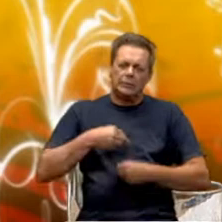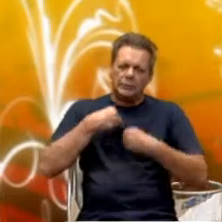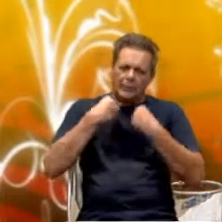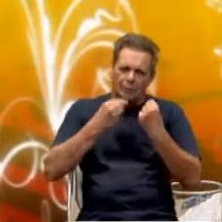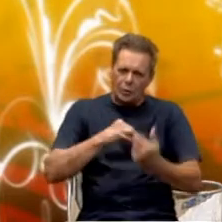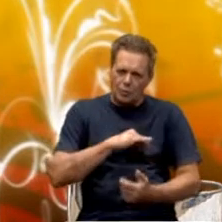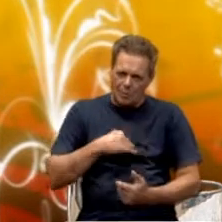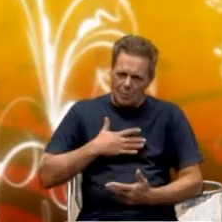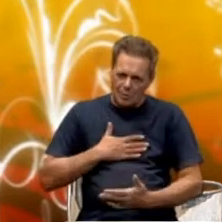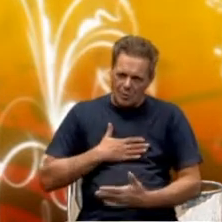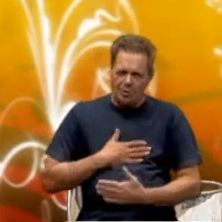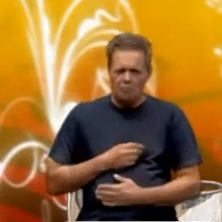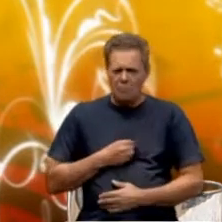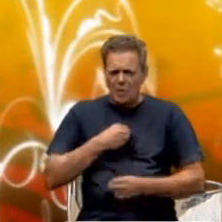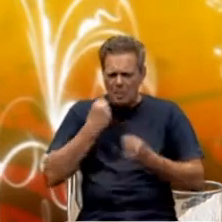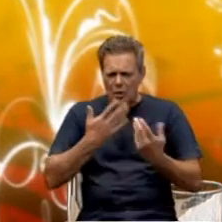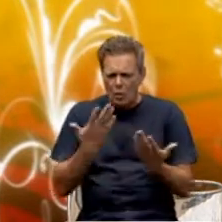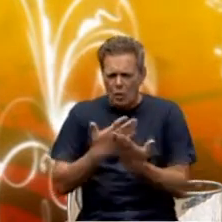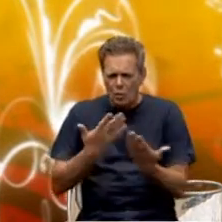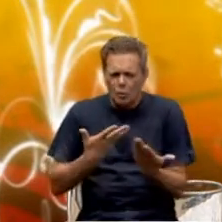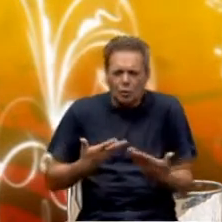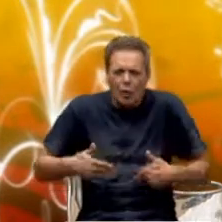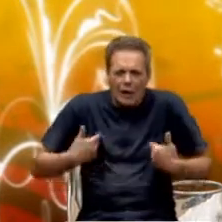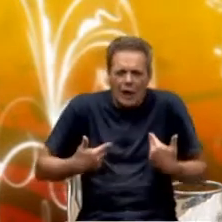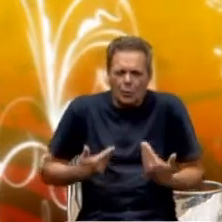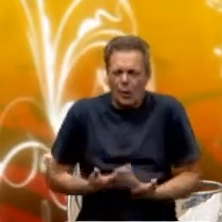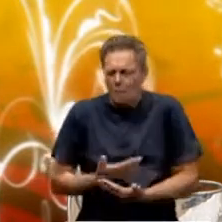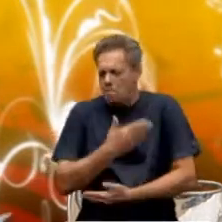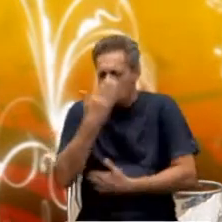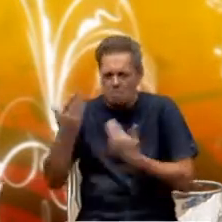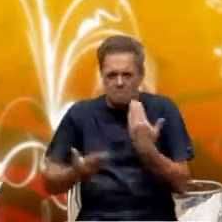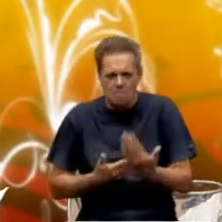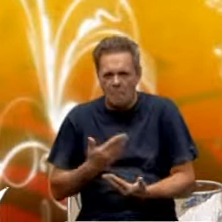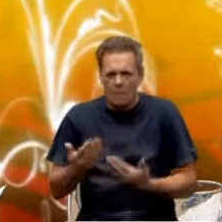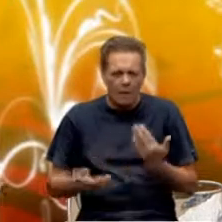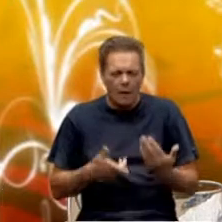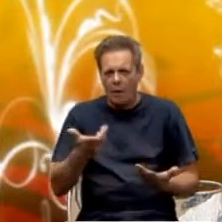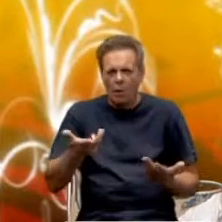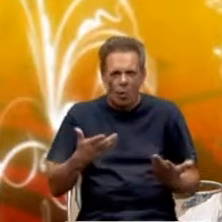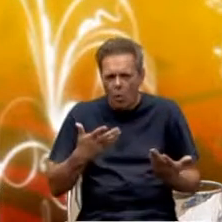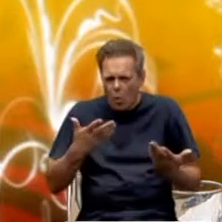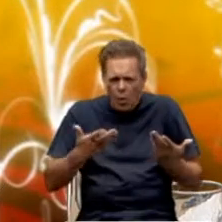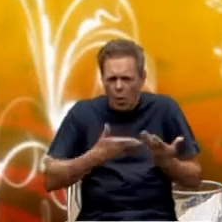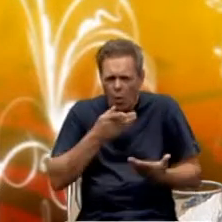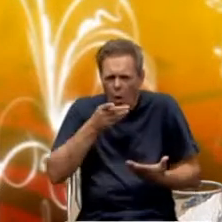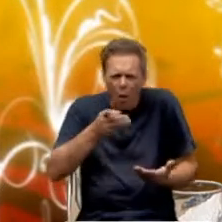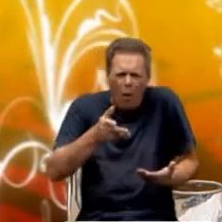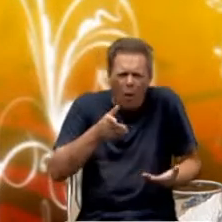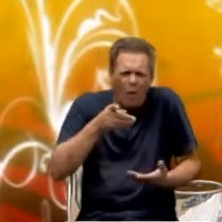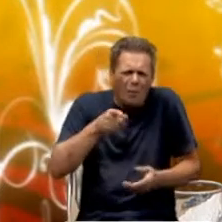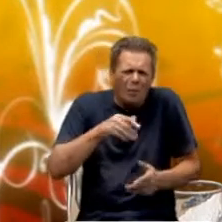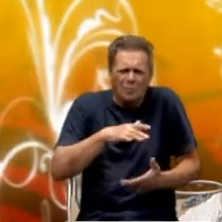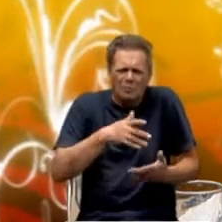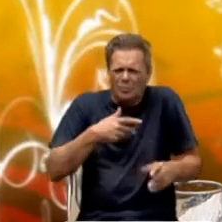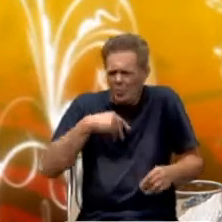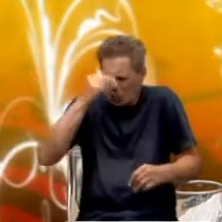sebi, da pričaju što ih boli, da pričaju što ih raduje. Da, znači, on se uči kao već u jednom baš kritičnom